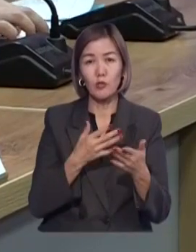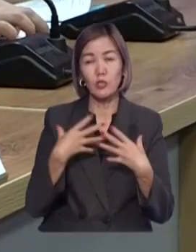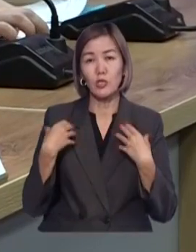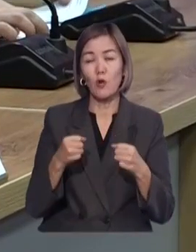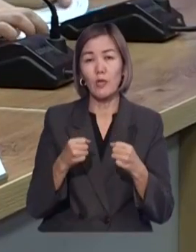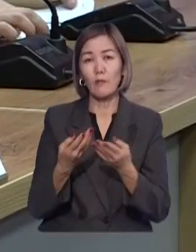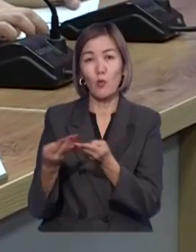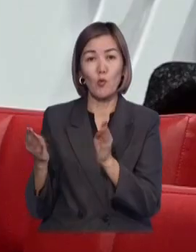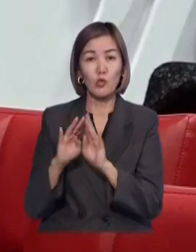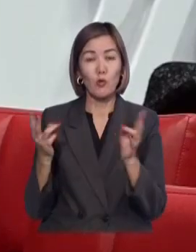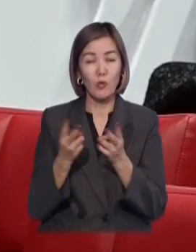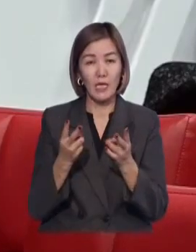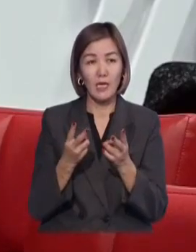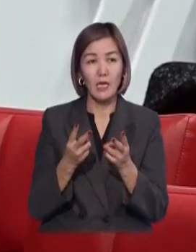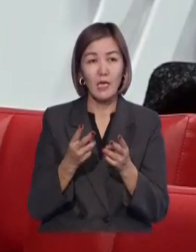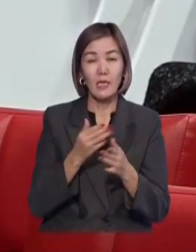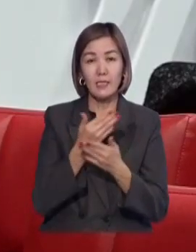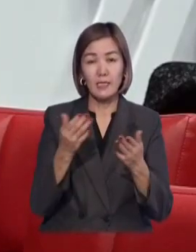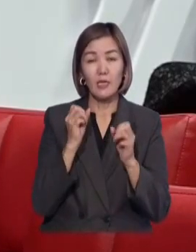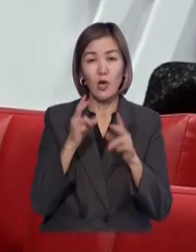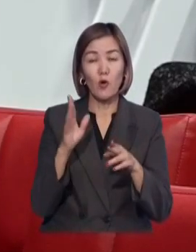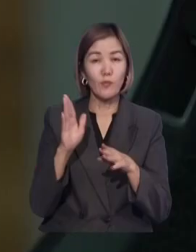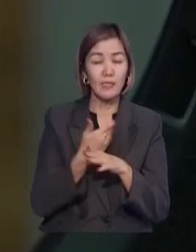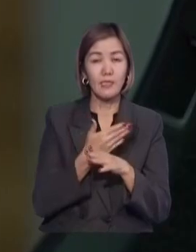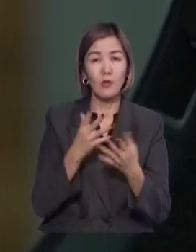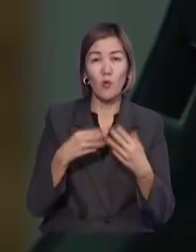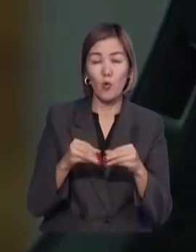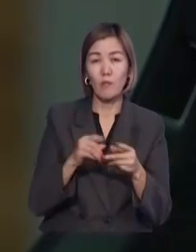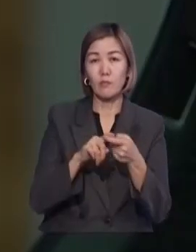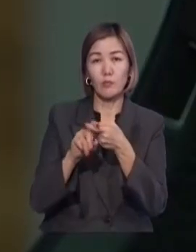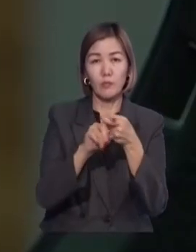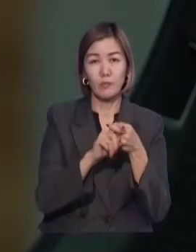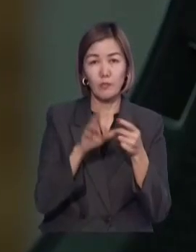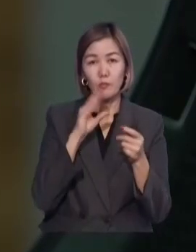адамдардан оқшаулау керек. Сіздің қауіпсіздігіңіз қоғам қауіпсіздігі екенін түсіну қажет.